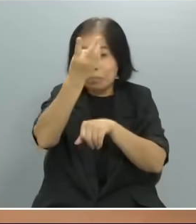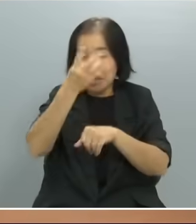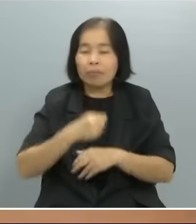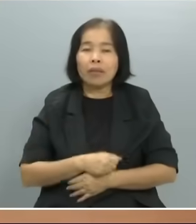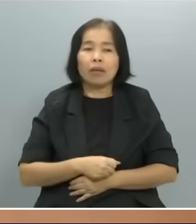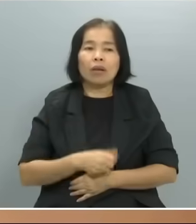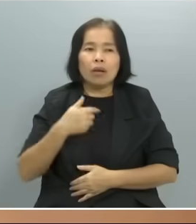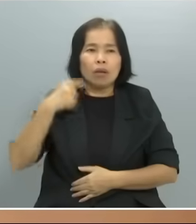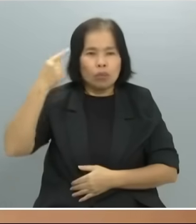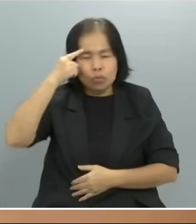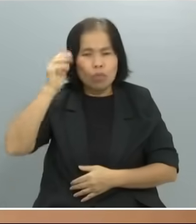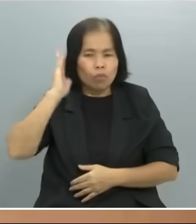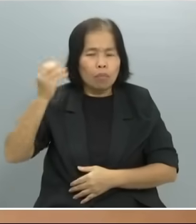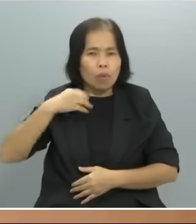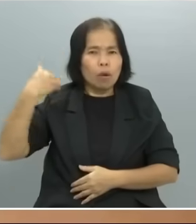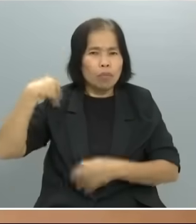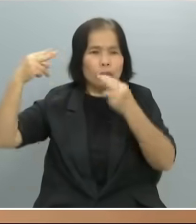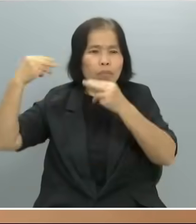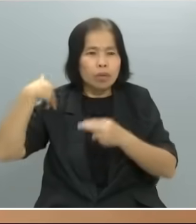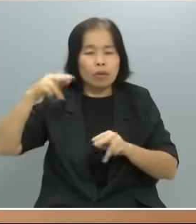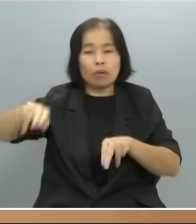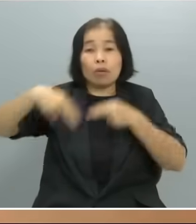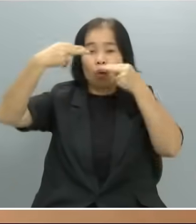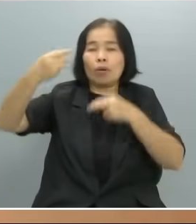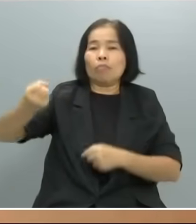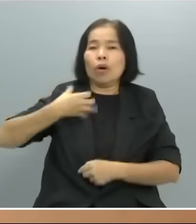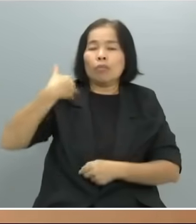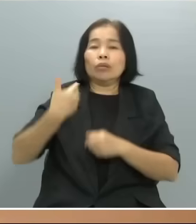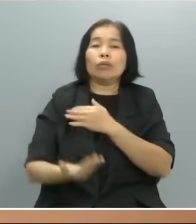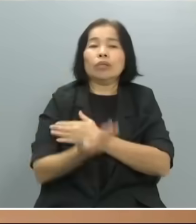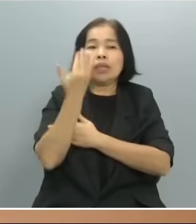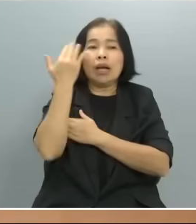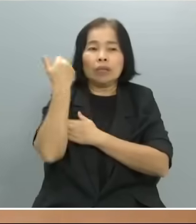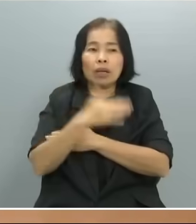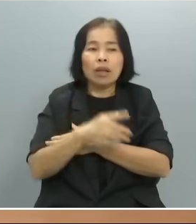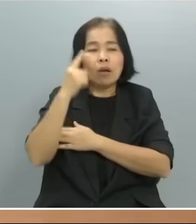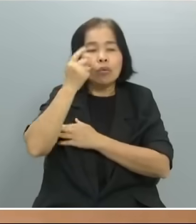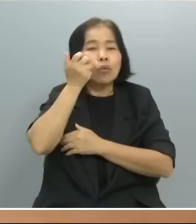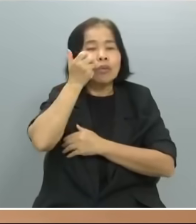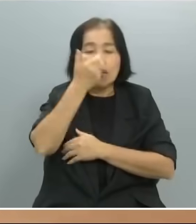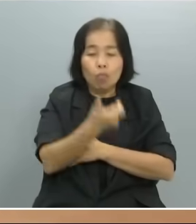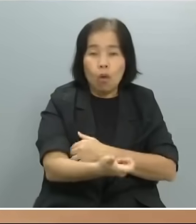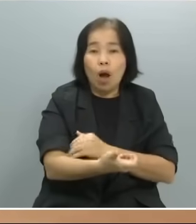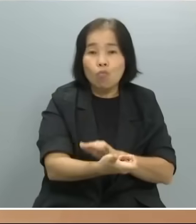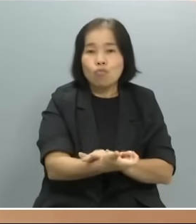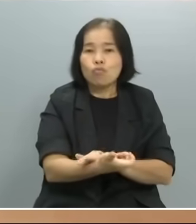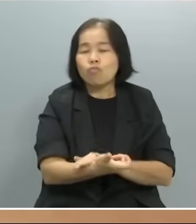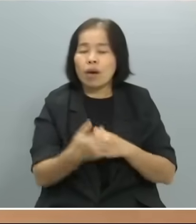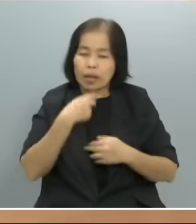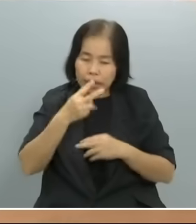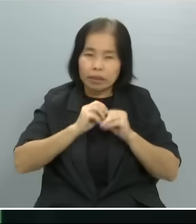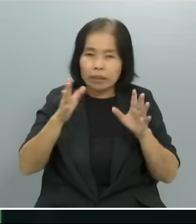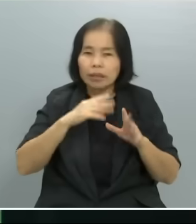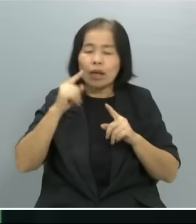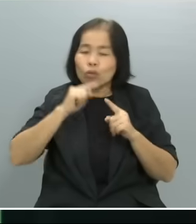มีเหตุสู้รบกันได้วิดีโอคอลมาหาภรรยาตั้งแต่เช้าโดยไม่ได้วางโทรศัพท์เลยบอกว่ากลัวจะไม่ได้